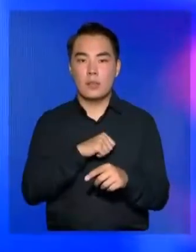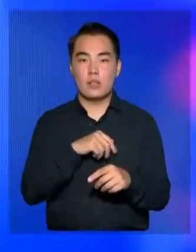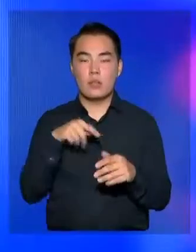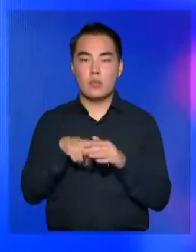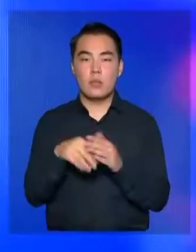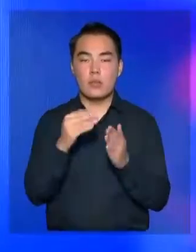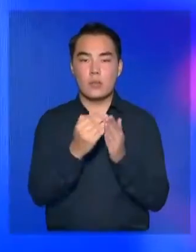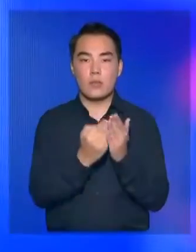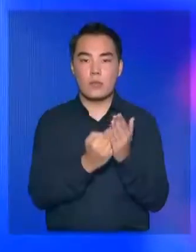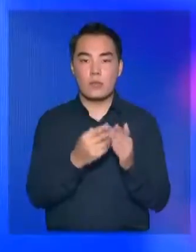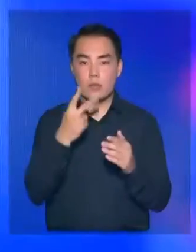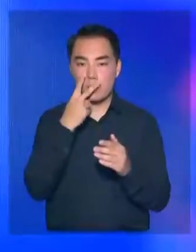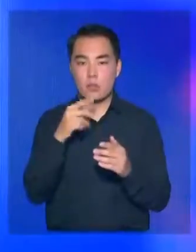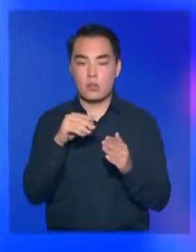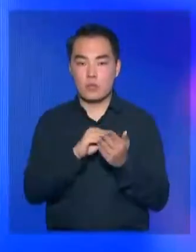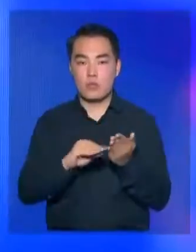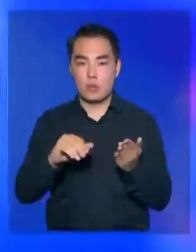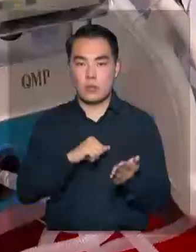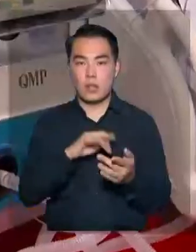форум алаңында айтылды.